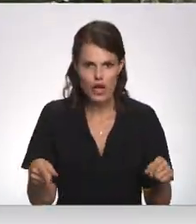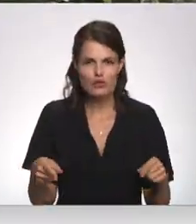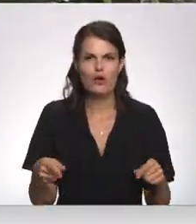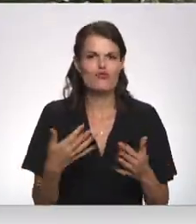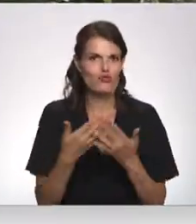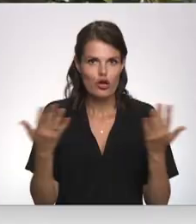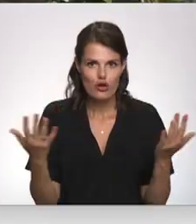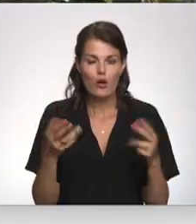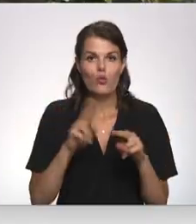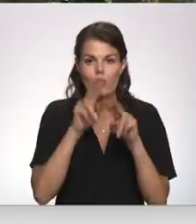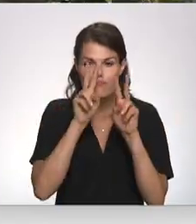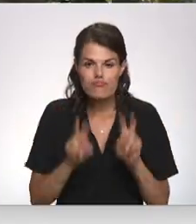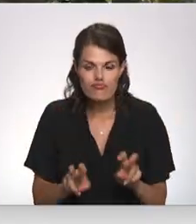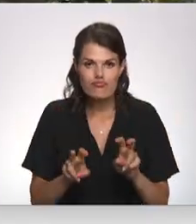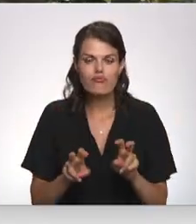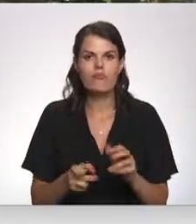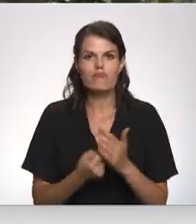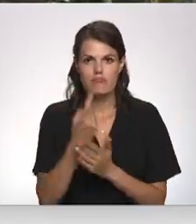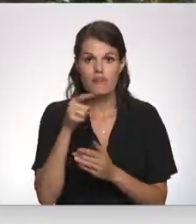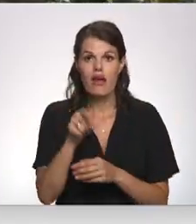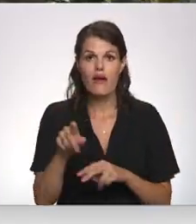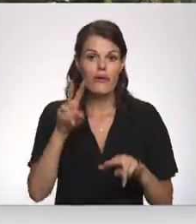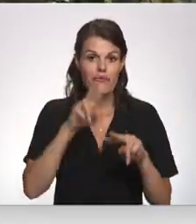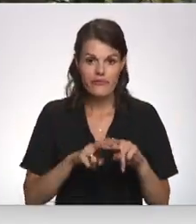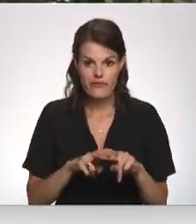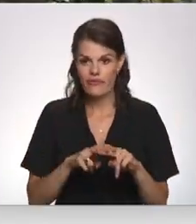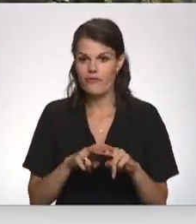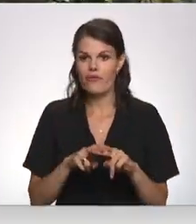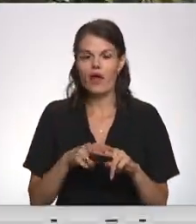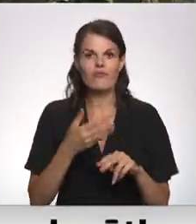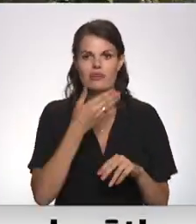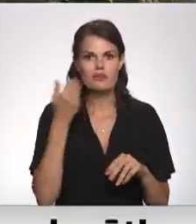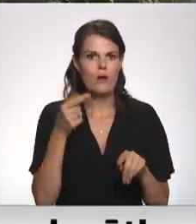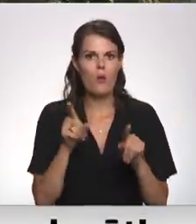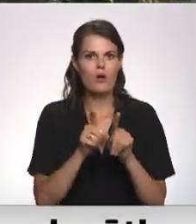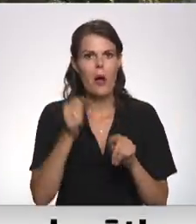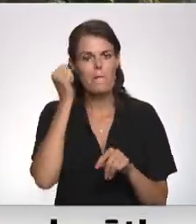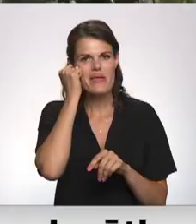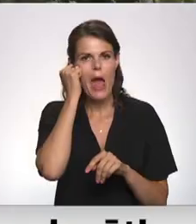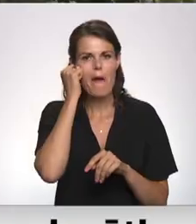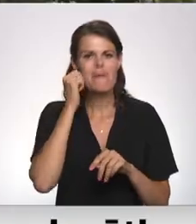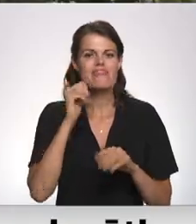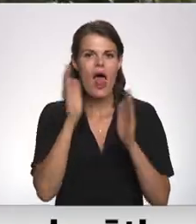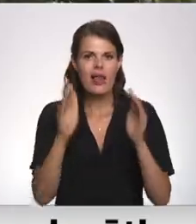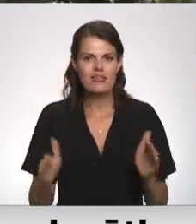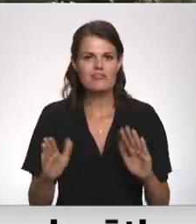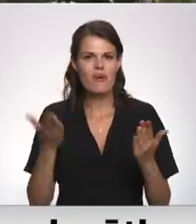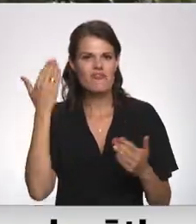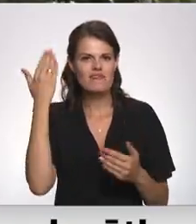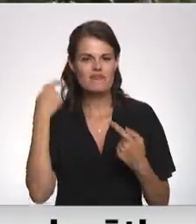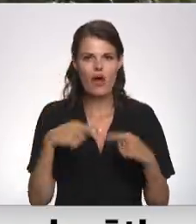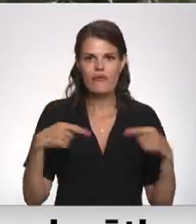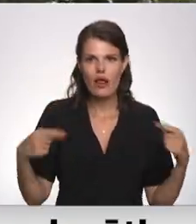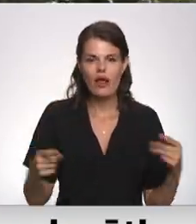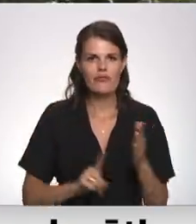pārbaudot sanāca, ka šīs te vietas, neviena no viņām nav kā piemineklis, bet senlietas tātad. Tātad bija, un tad šīs